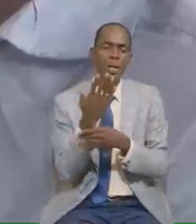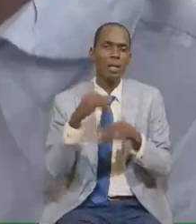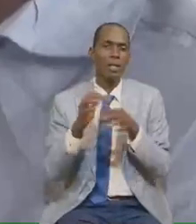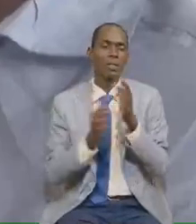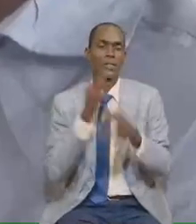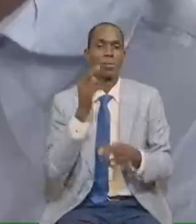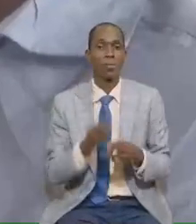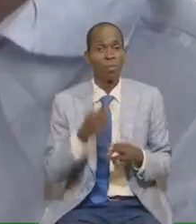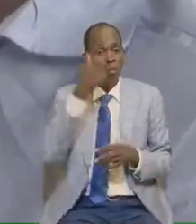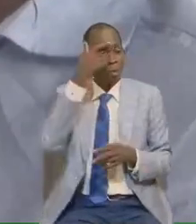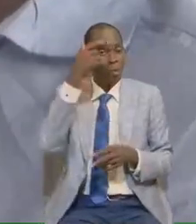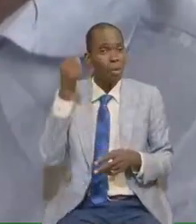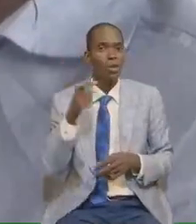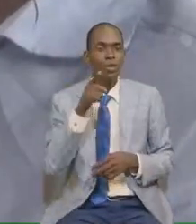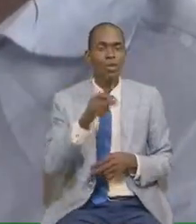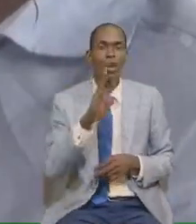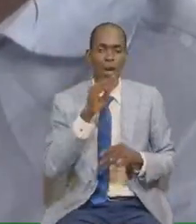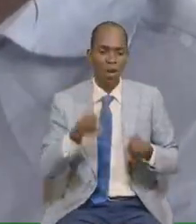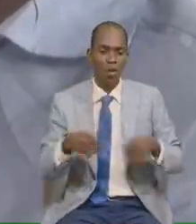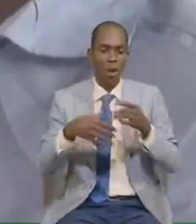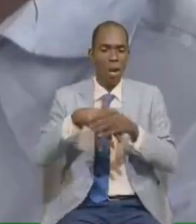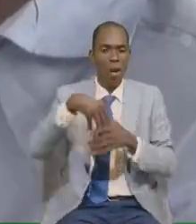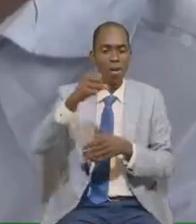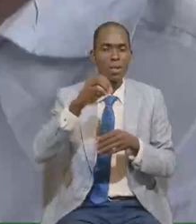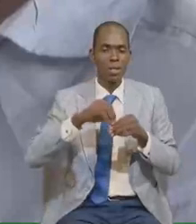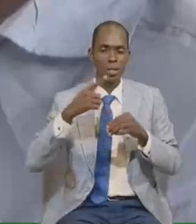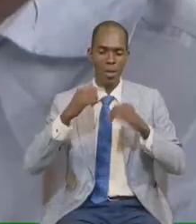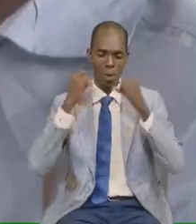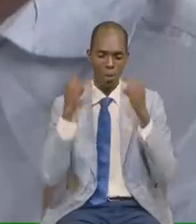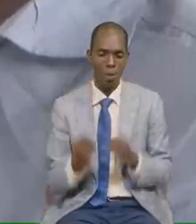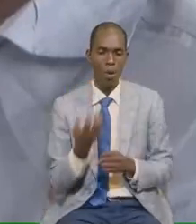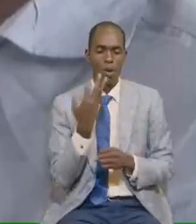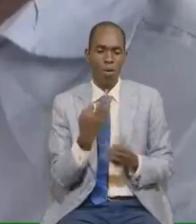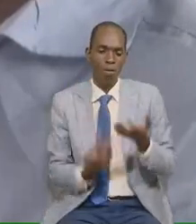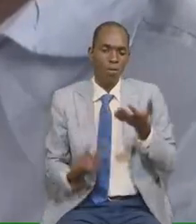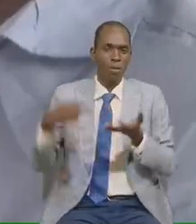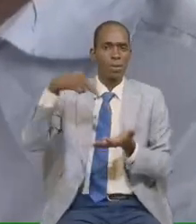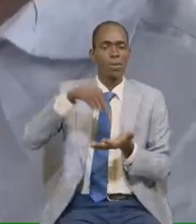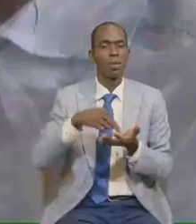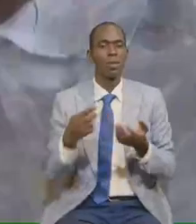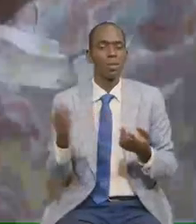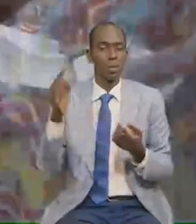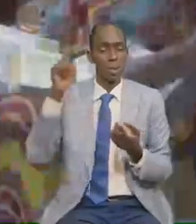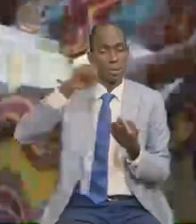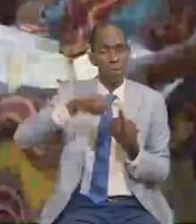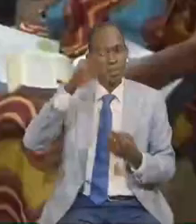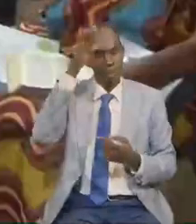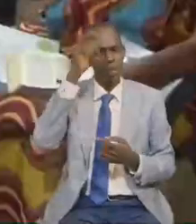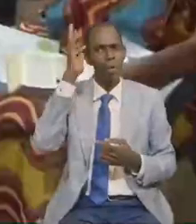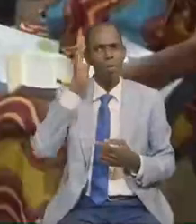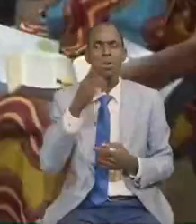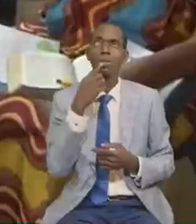parce que tu iras dans la puissance de la Résurrection jusqu'à ce que s'attendent au Dieu